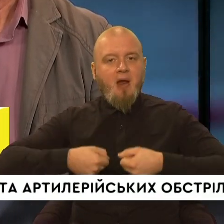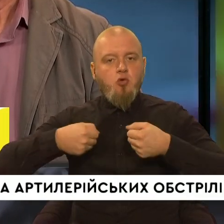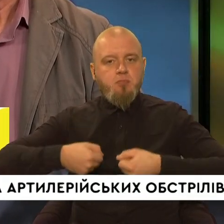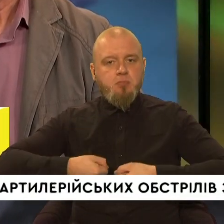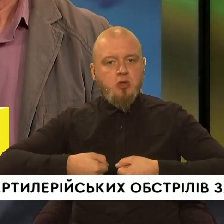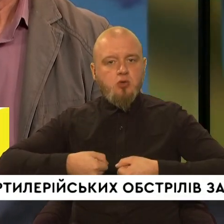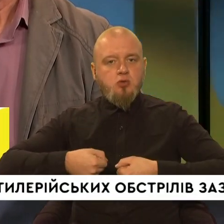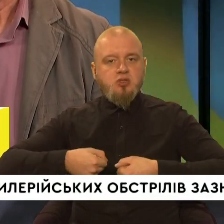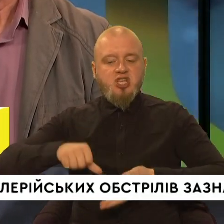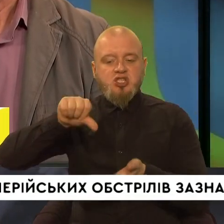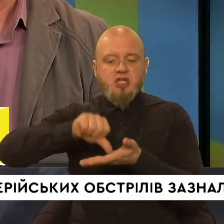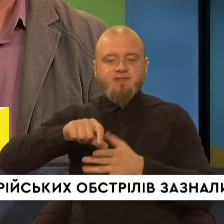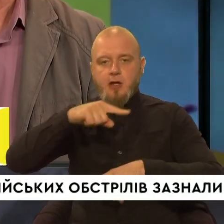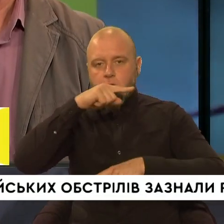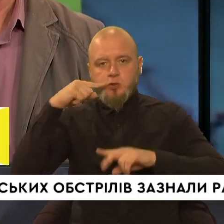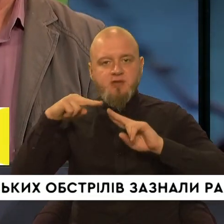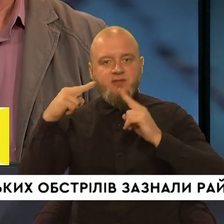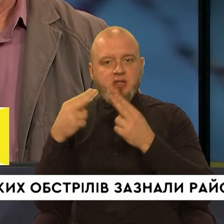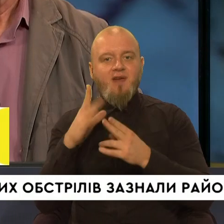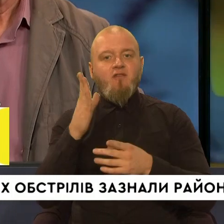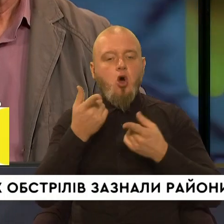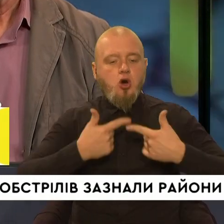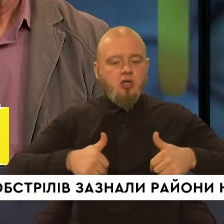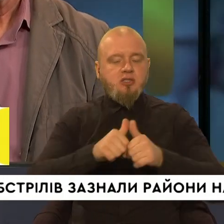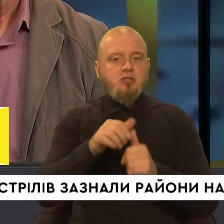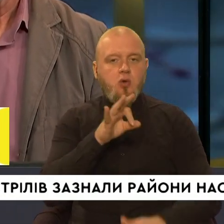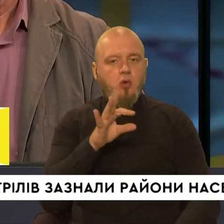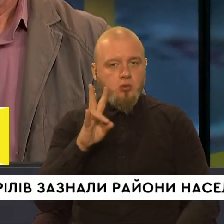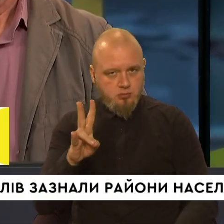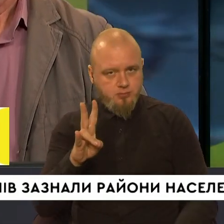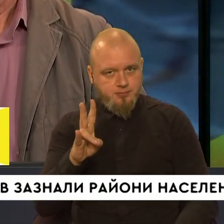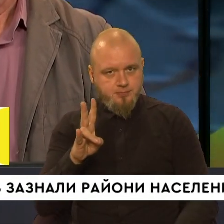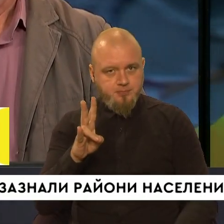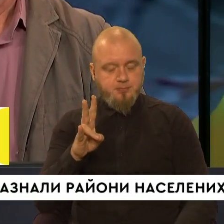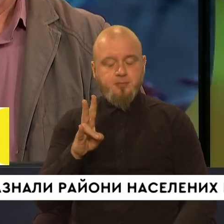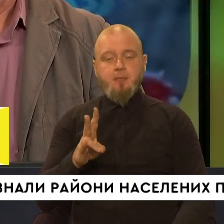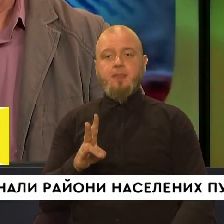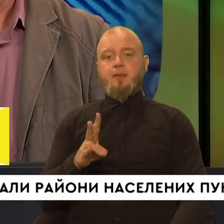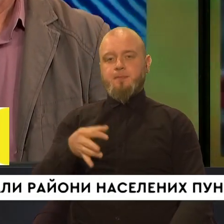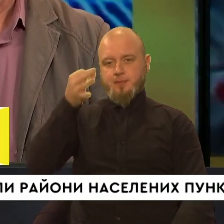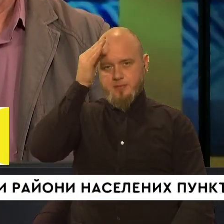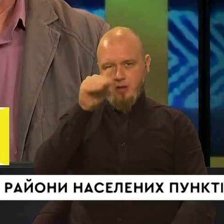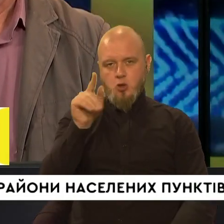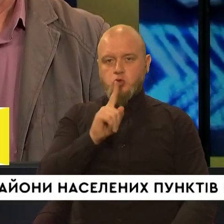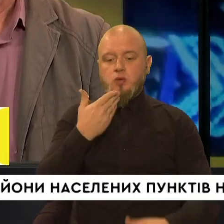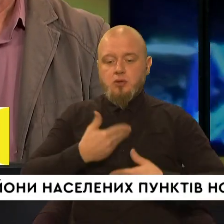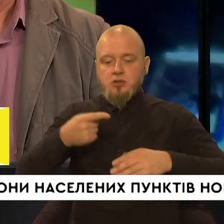правомірності членства Російської Федерації в Організації Об'єднаних Націй. Нагадаю, що